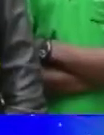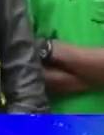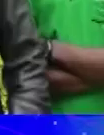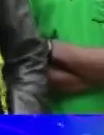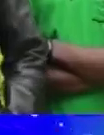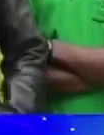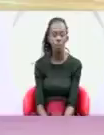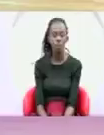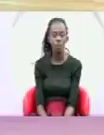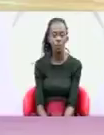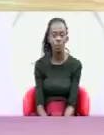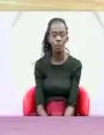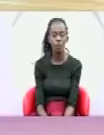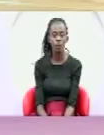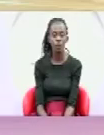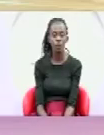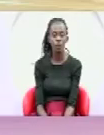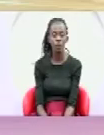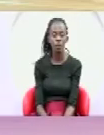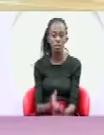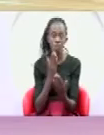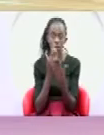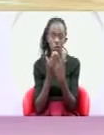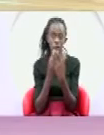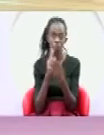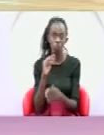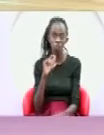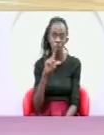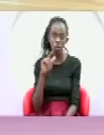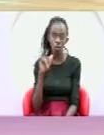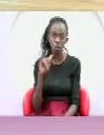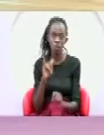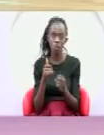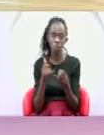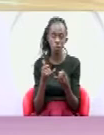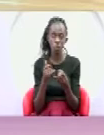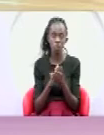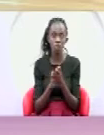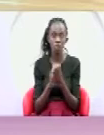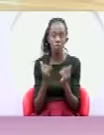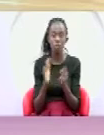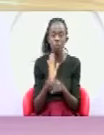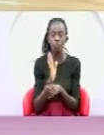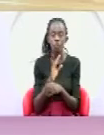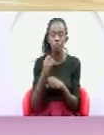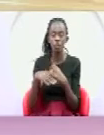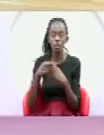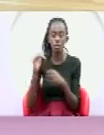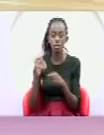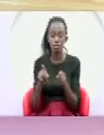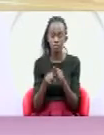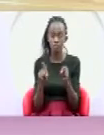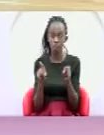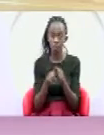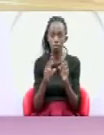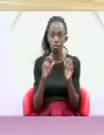Sabwani, Nyota TV. Nashukuru Mili Sabwani kwa taarifa hiyo. Mtazamaji, nikiagana na kaunti ya Busia kwenye taarifa ambayo